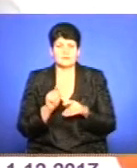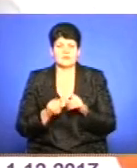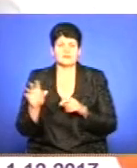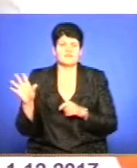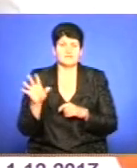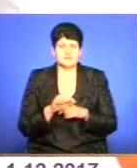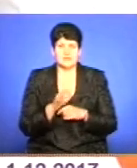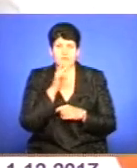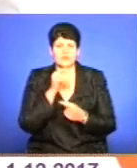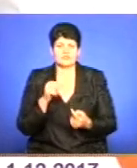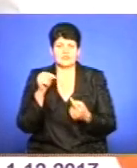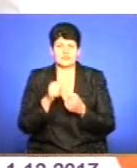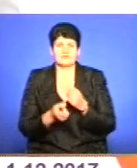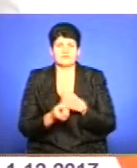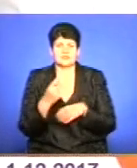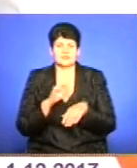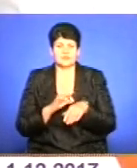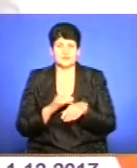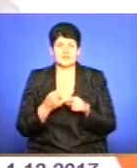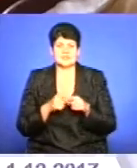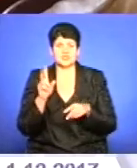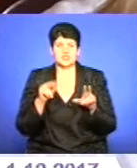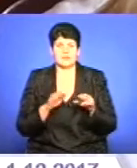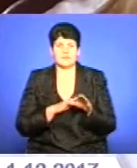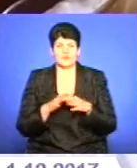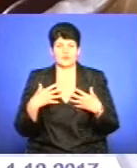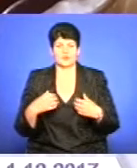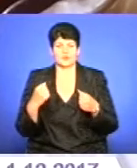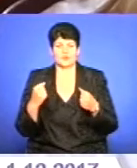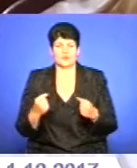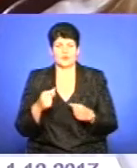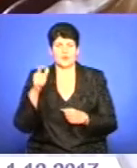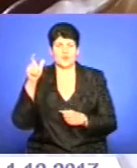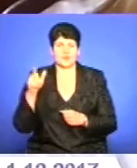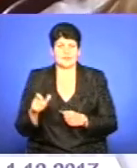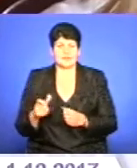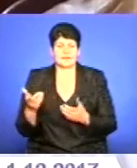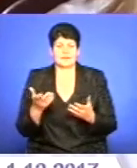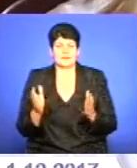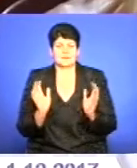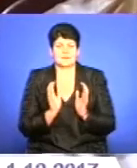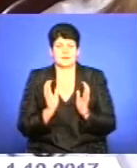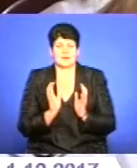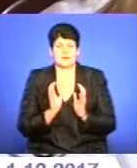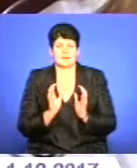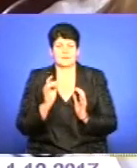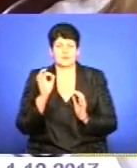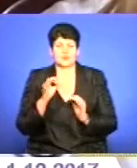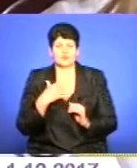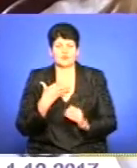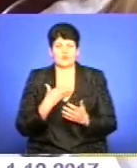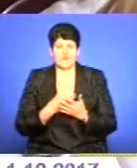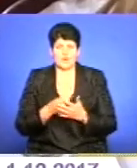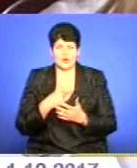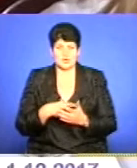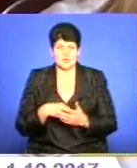вчасне виявлення захворювання – це шанс на повне одужання. І людина, яка дбає за своє здоров'я, в